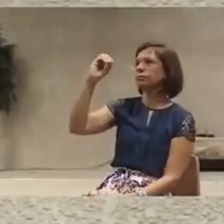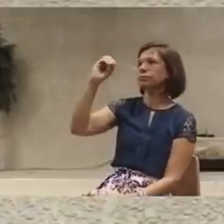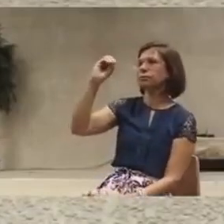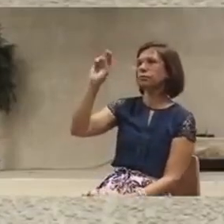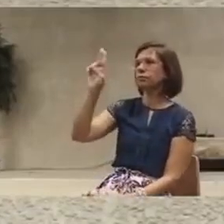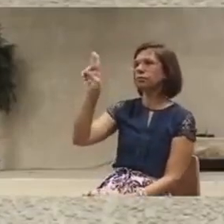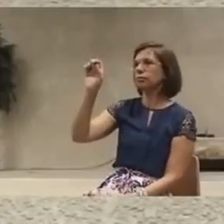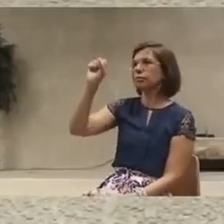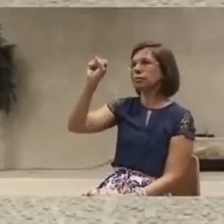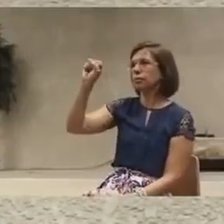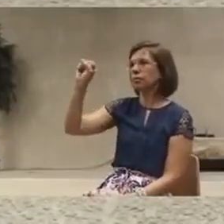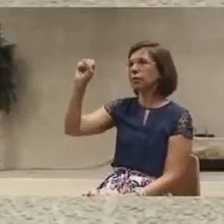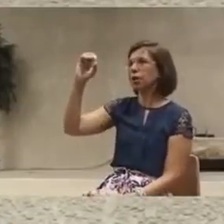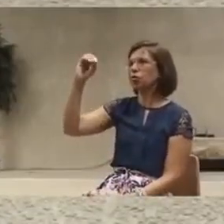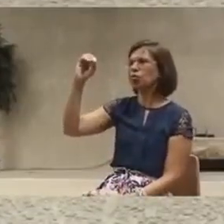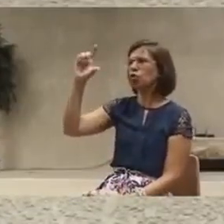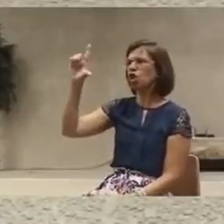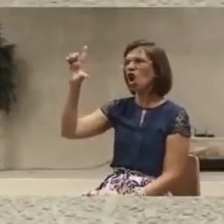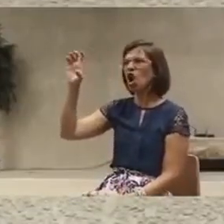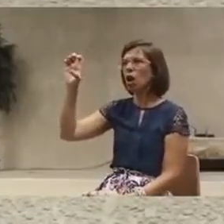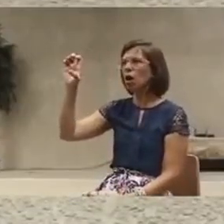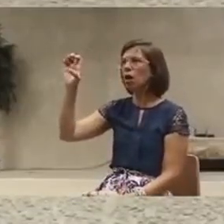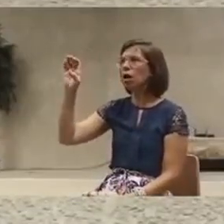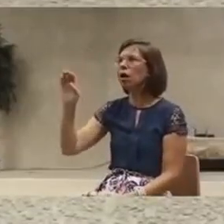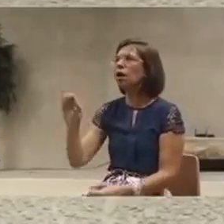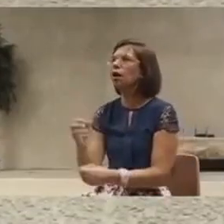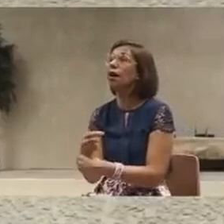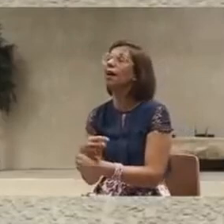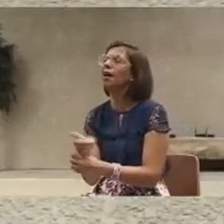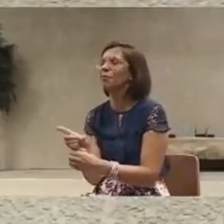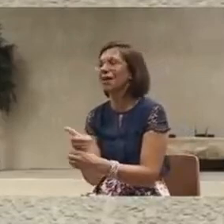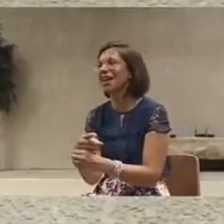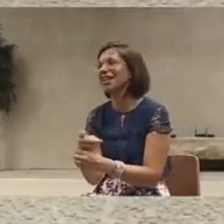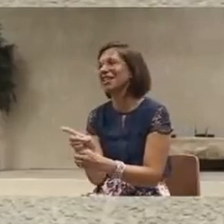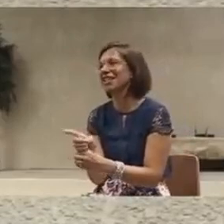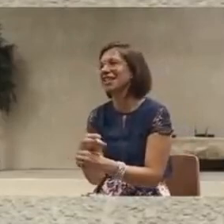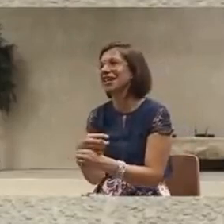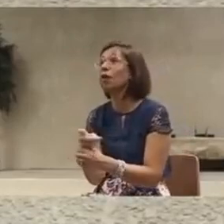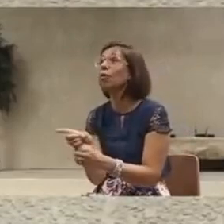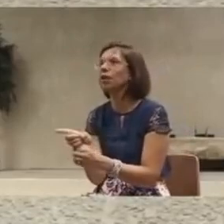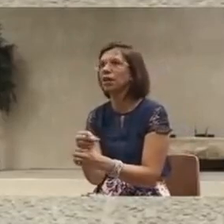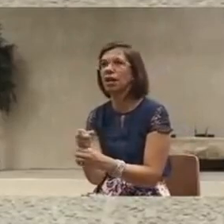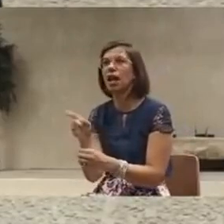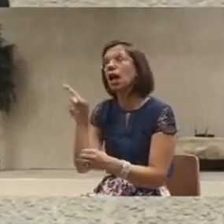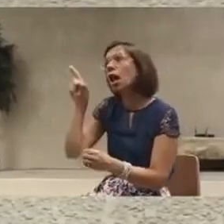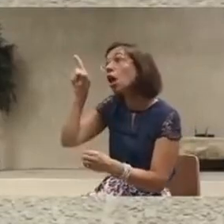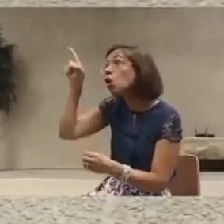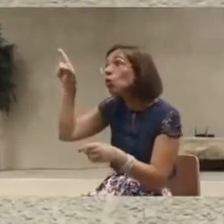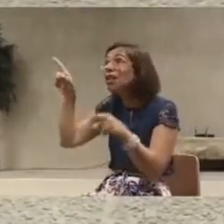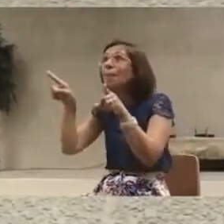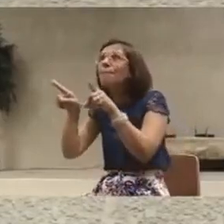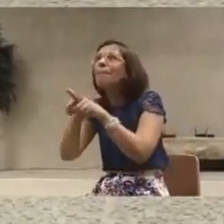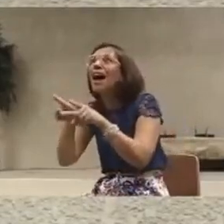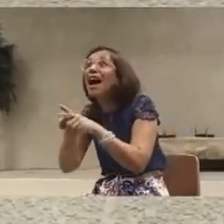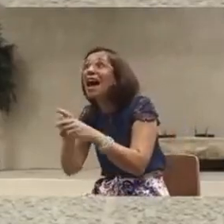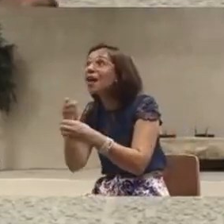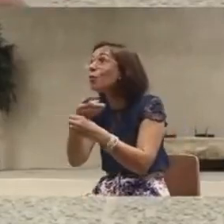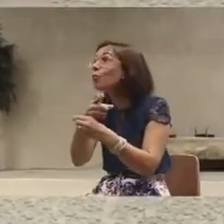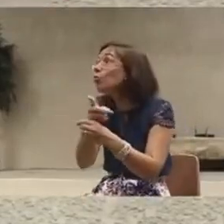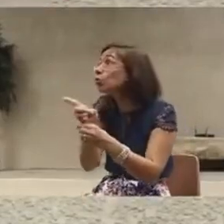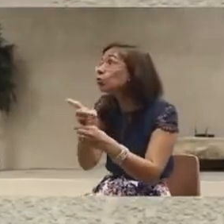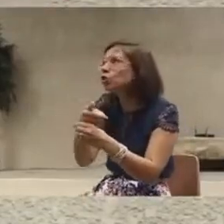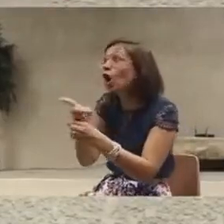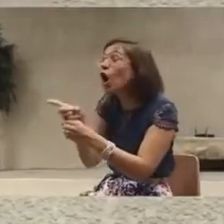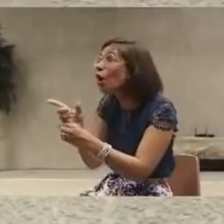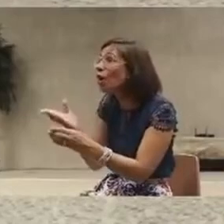Et si vous êtes dans un tunnel, plus tu avances, plus